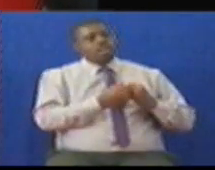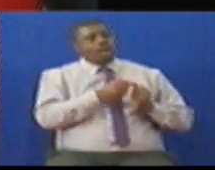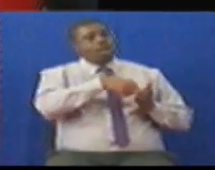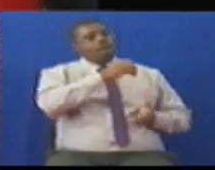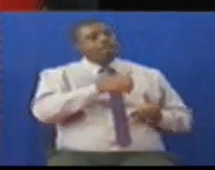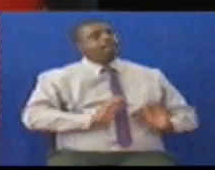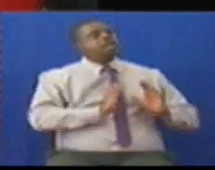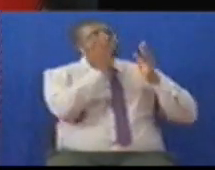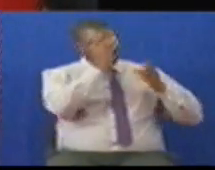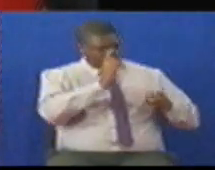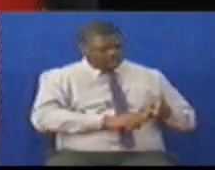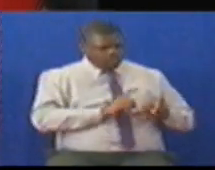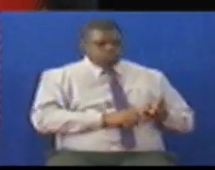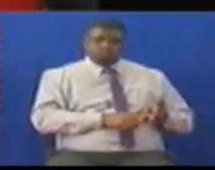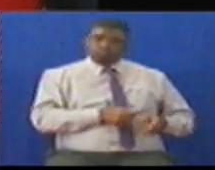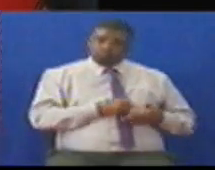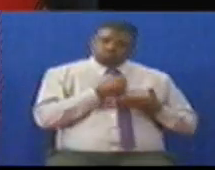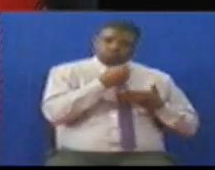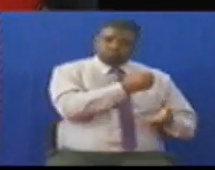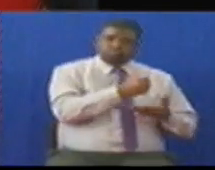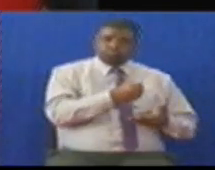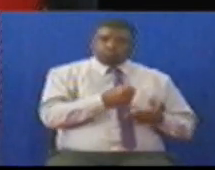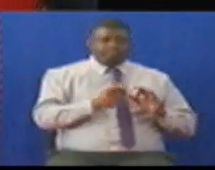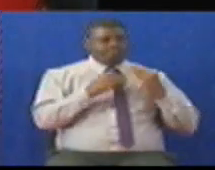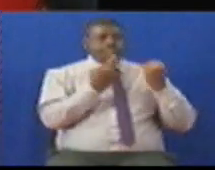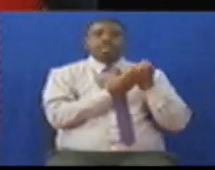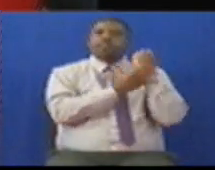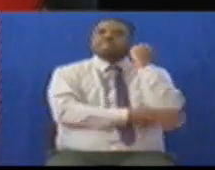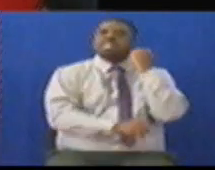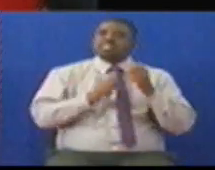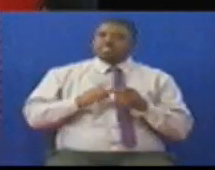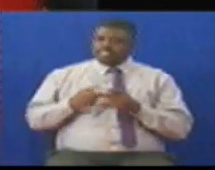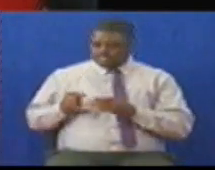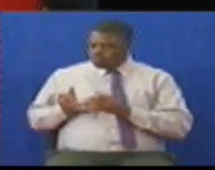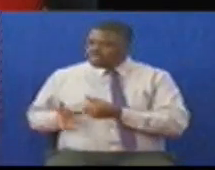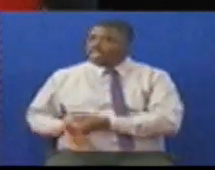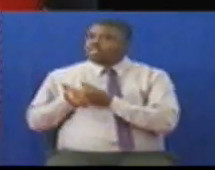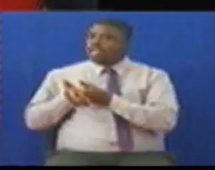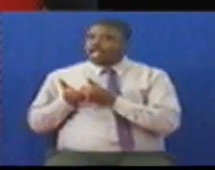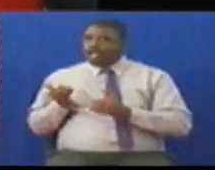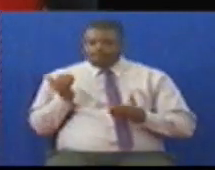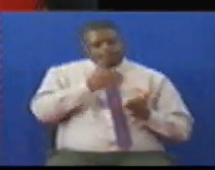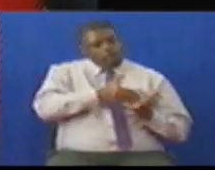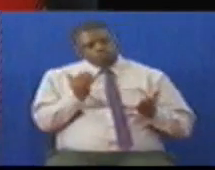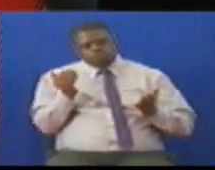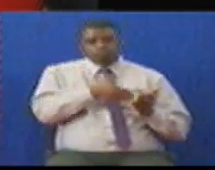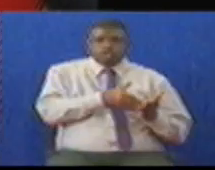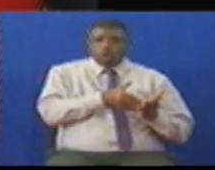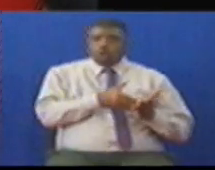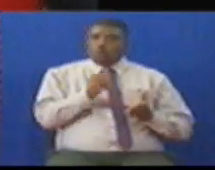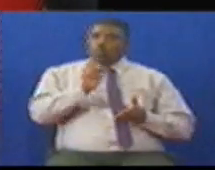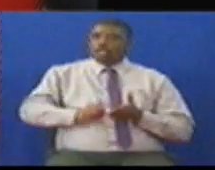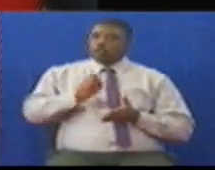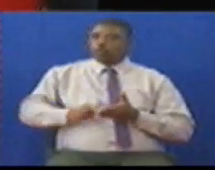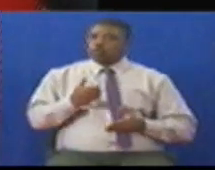Tatu, mpango wa ruzuku kwa kaya maskini umesaidia kuboresha mahudhurio ya watoto shuleni katika vituo vya afya.